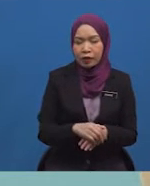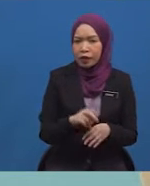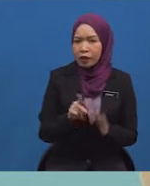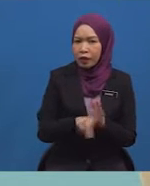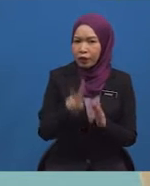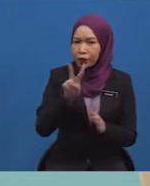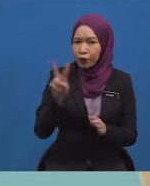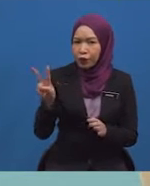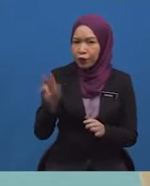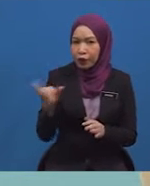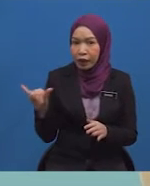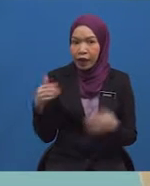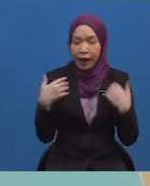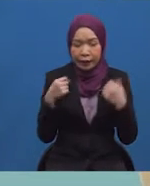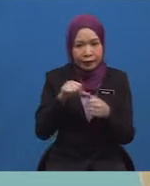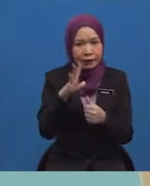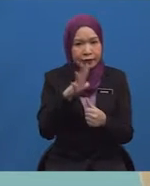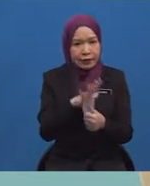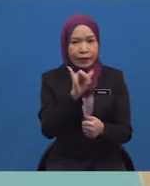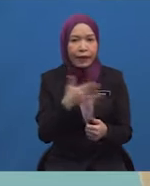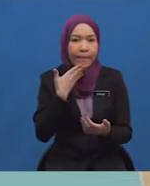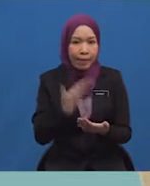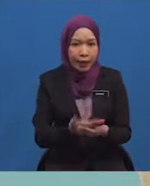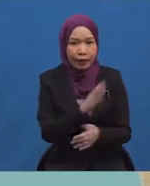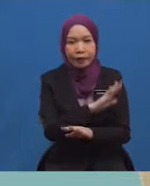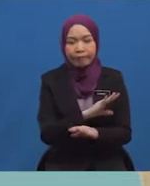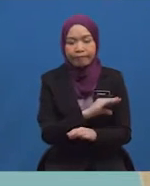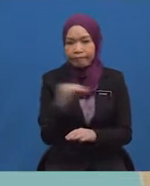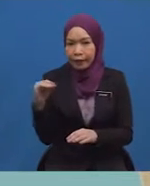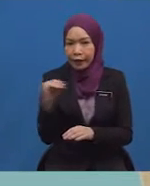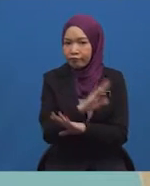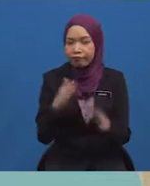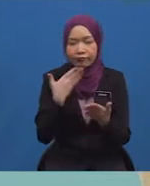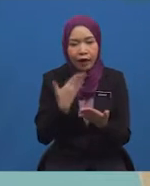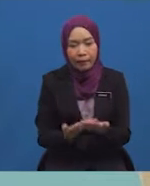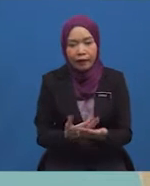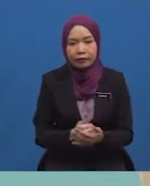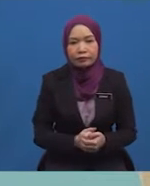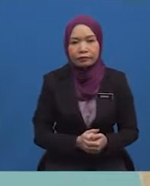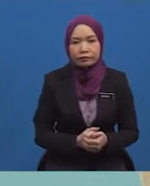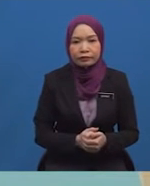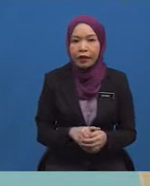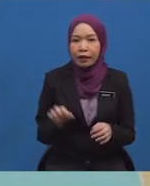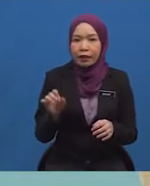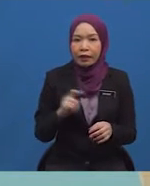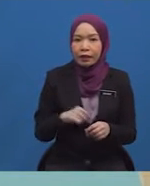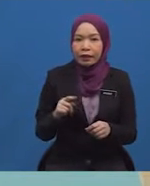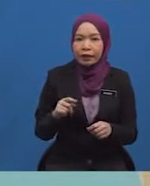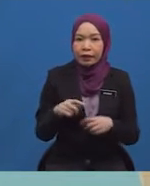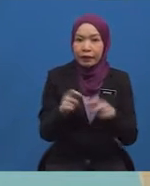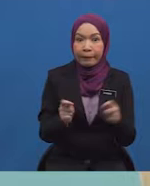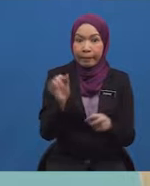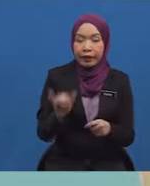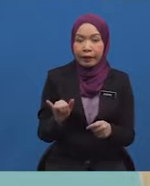mempunyai kesan positif dan kesan negatif. Bagi kawasan berpenduduk padat, di antara kesan